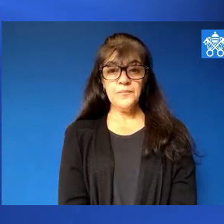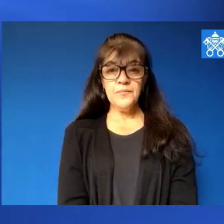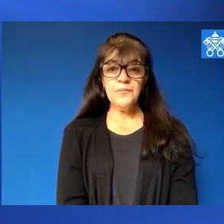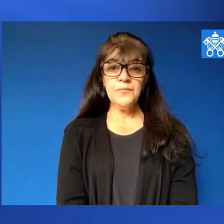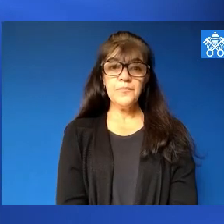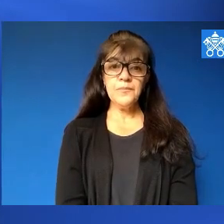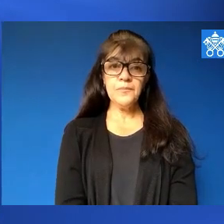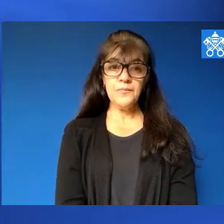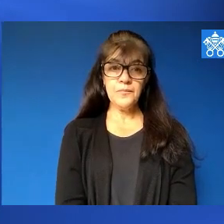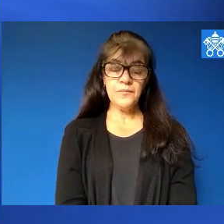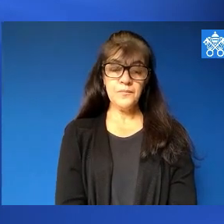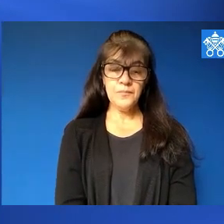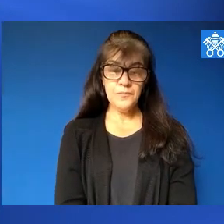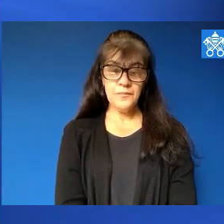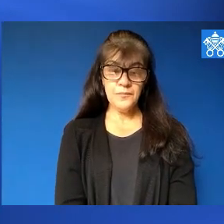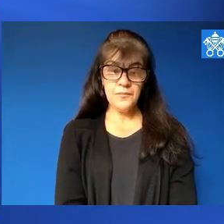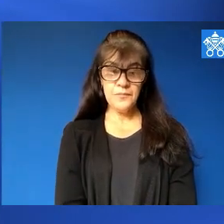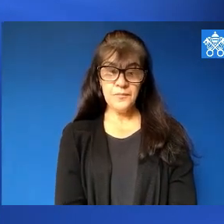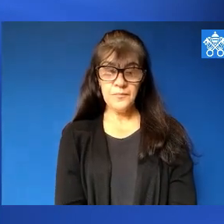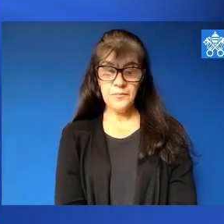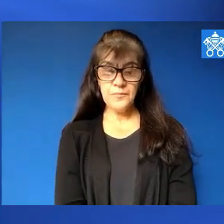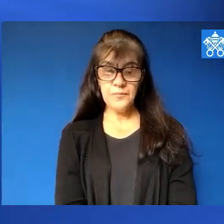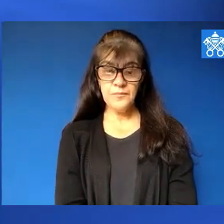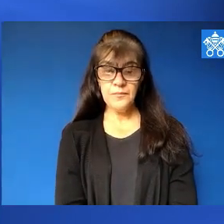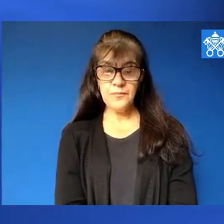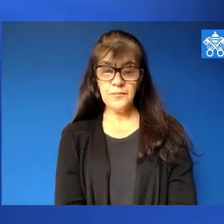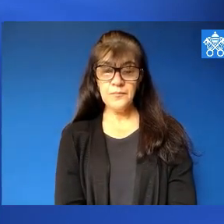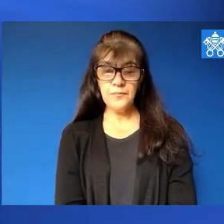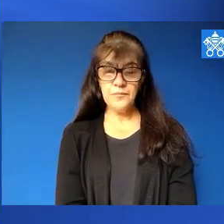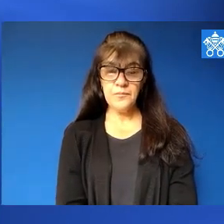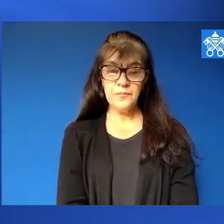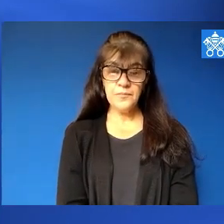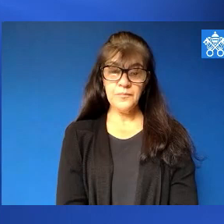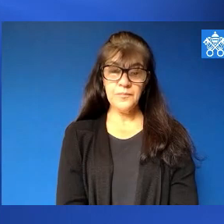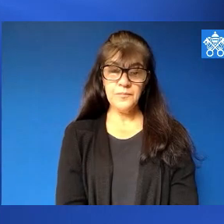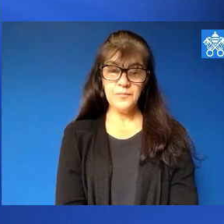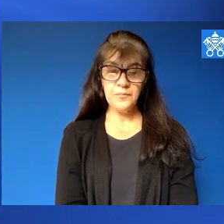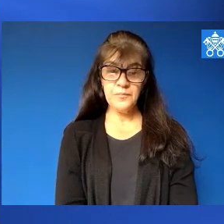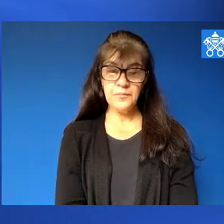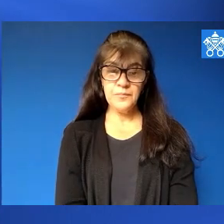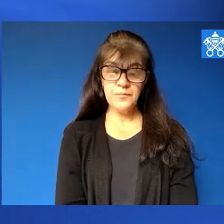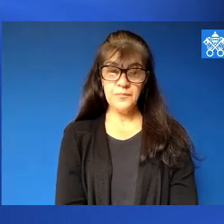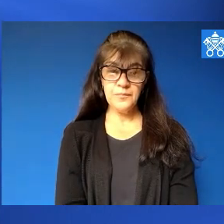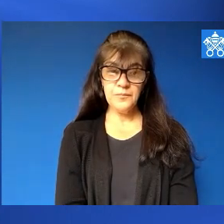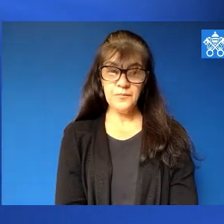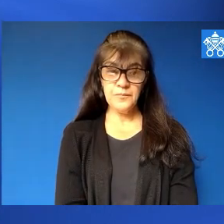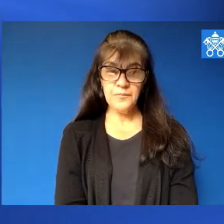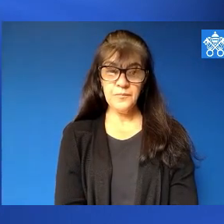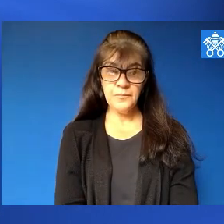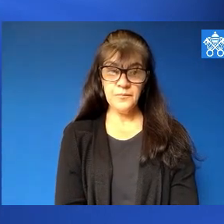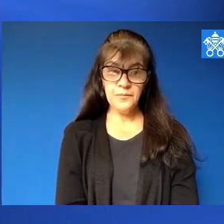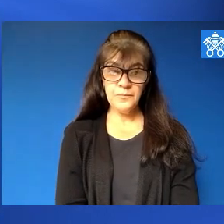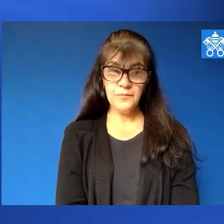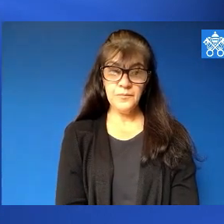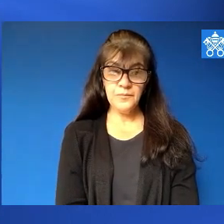rozpoznać, co jest Jemu miłe. Rozeznanie nie wymaga absolutnej pewności, ponieważ dotyczy